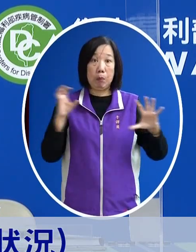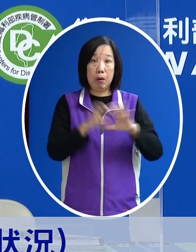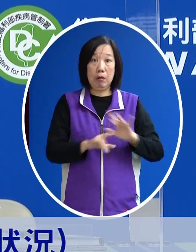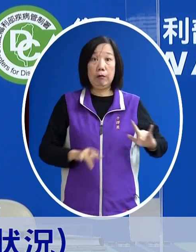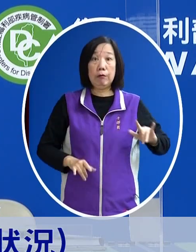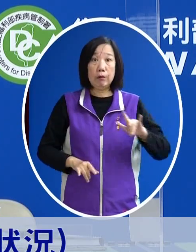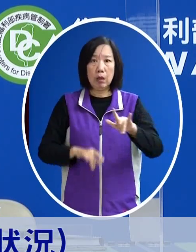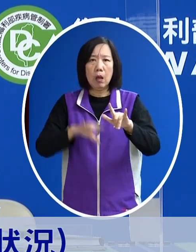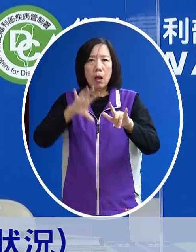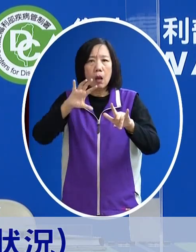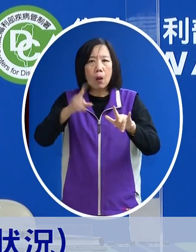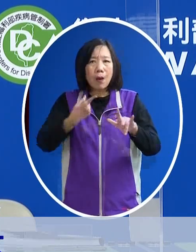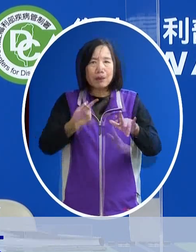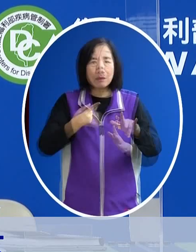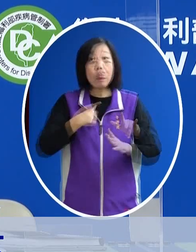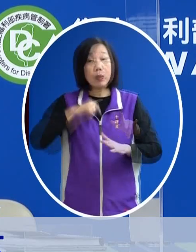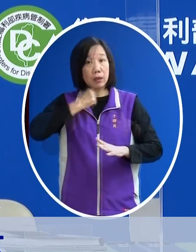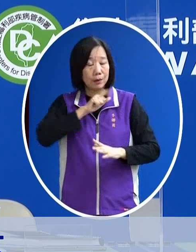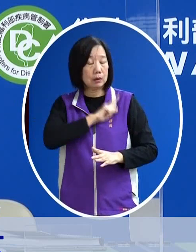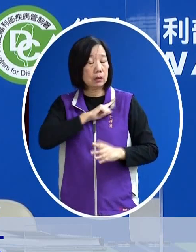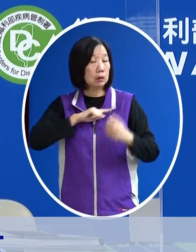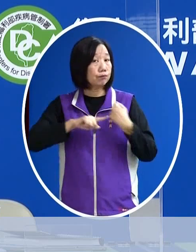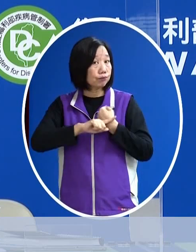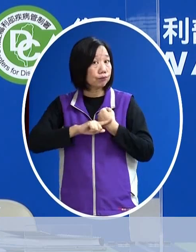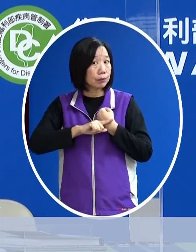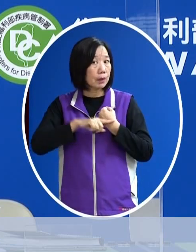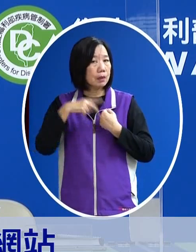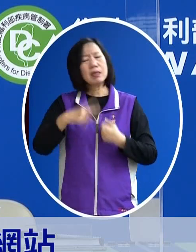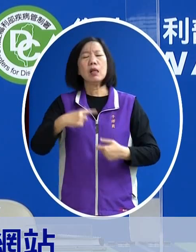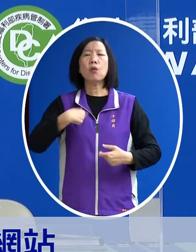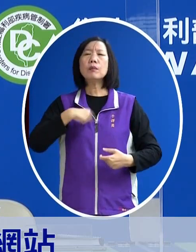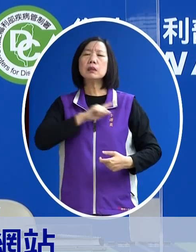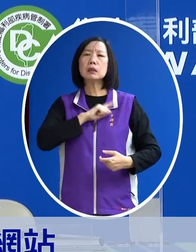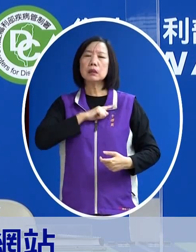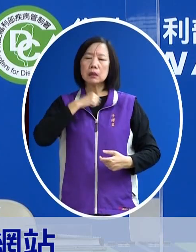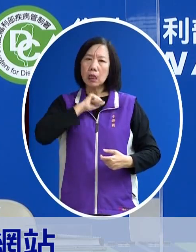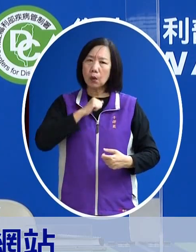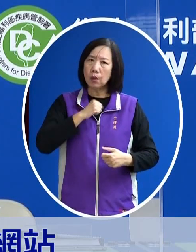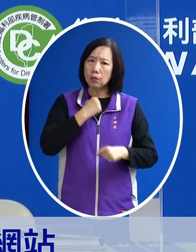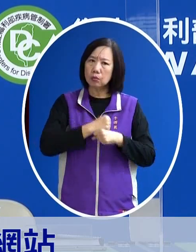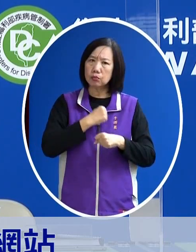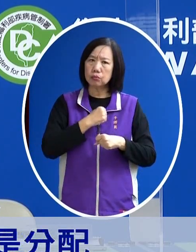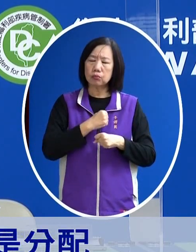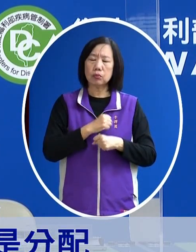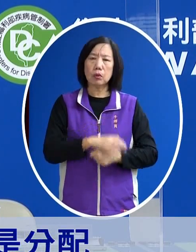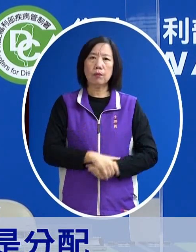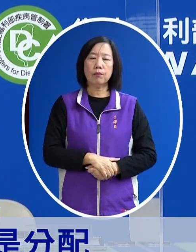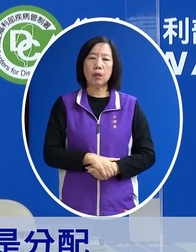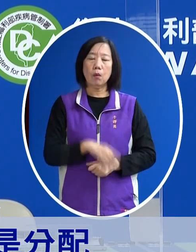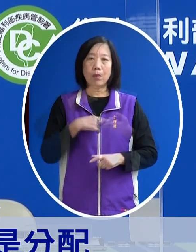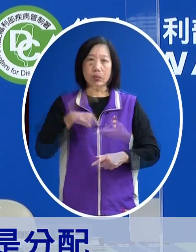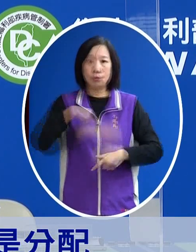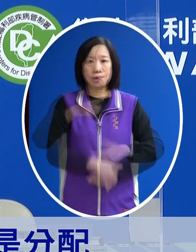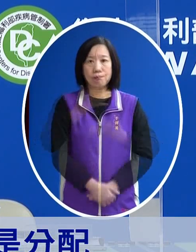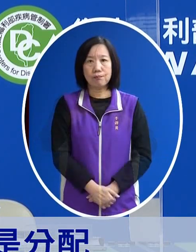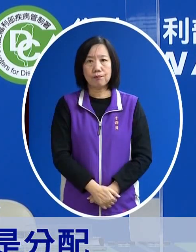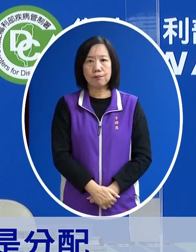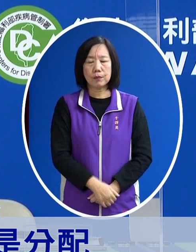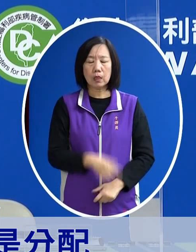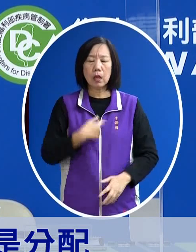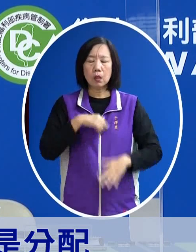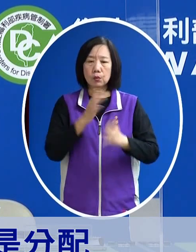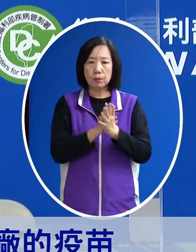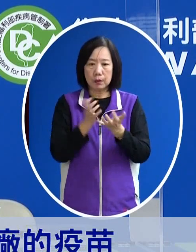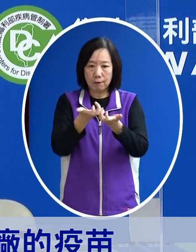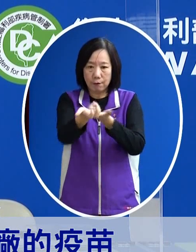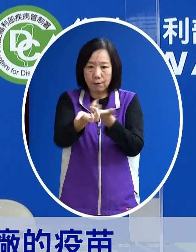果不小心那个可能会损失很大。COVAX 部分目前你如果看到它的网站，目前看起来大部分都是分配